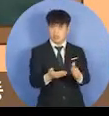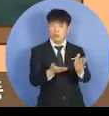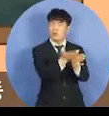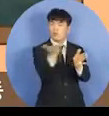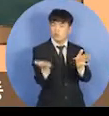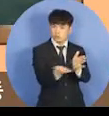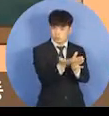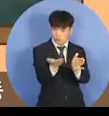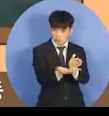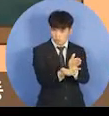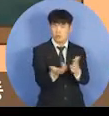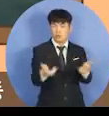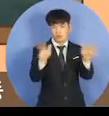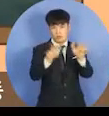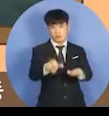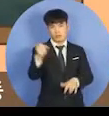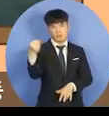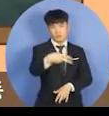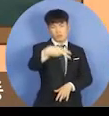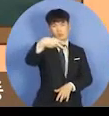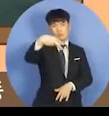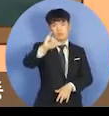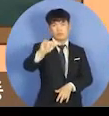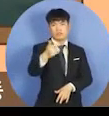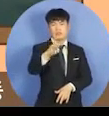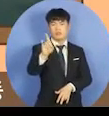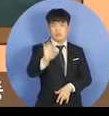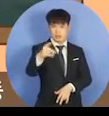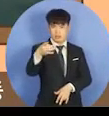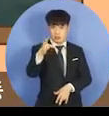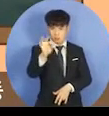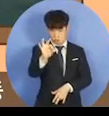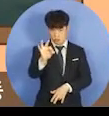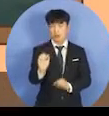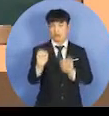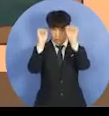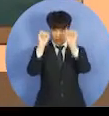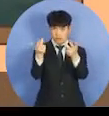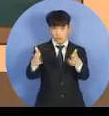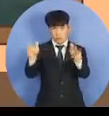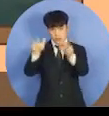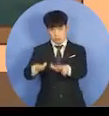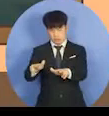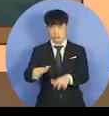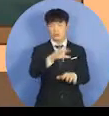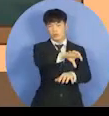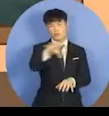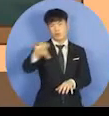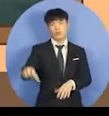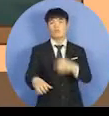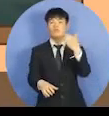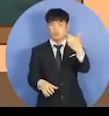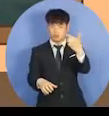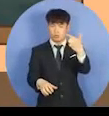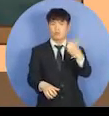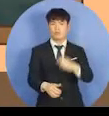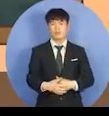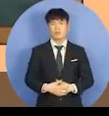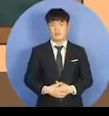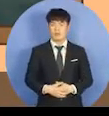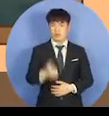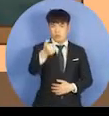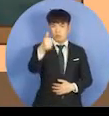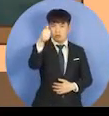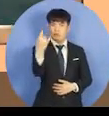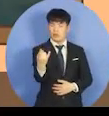야간 건강체조는 오는 10월까지 도심 속 청수호수공원과 신방건강공원 등 6곳에서 밤 8시부터